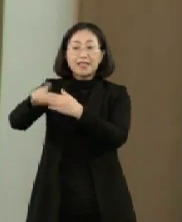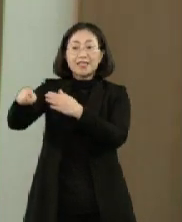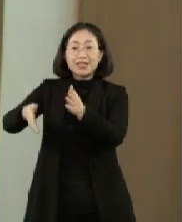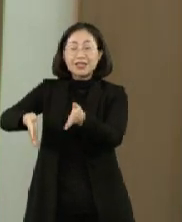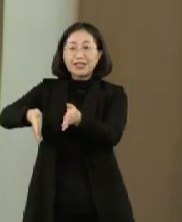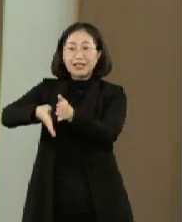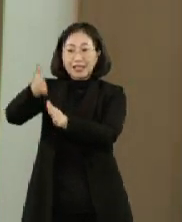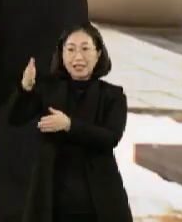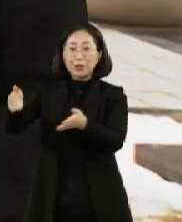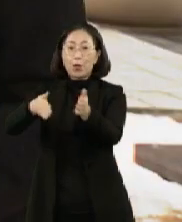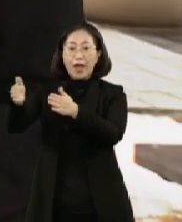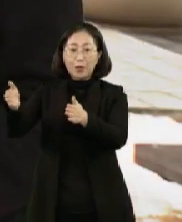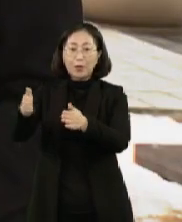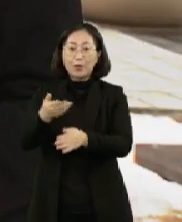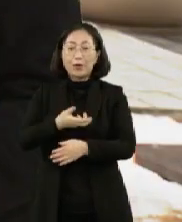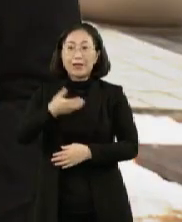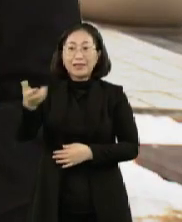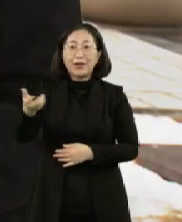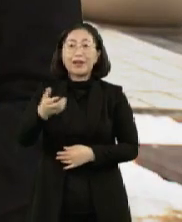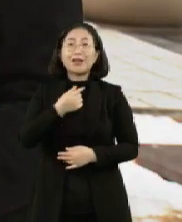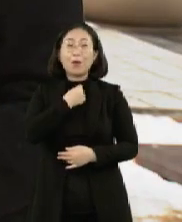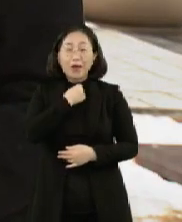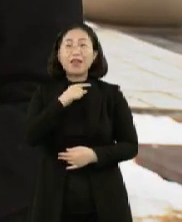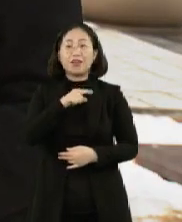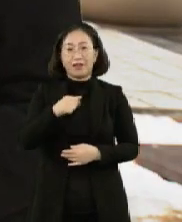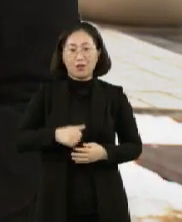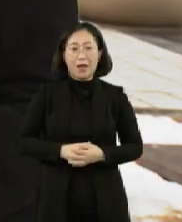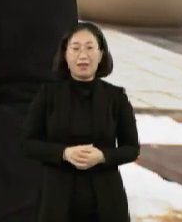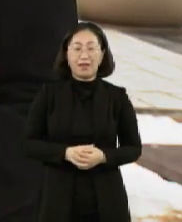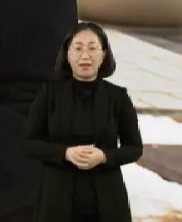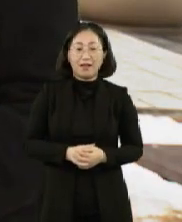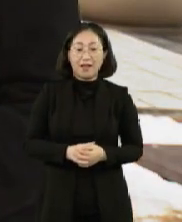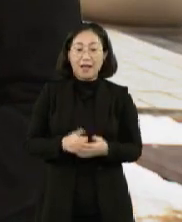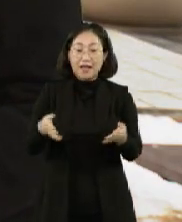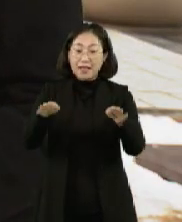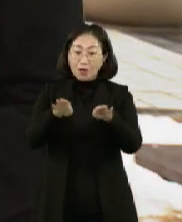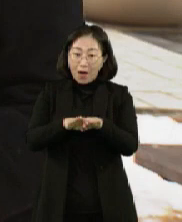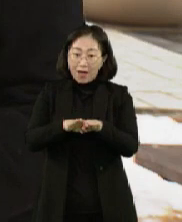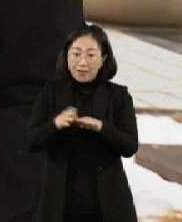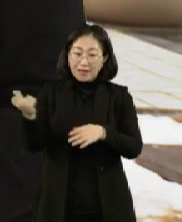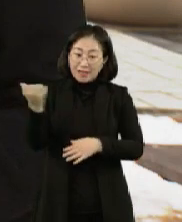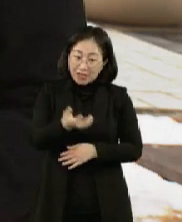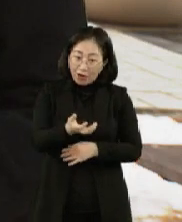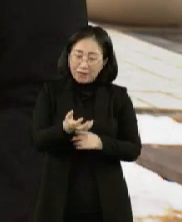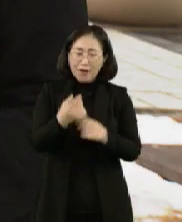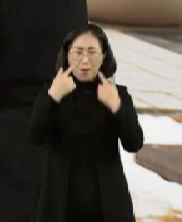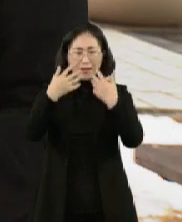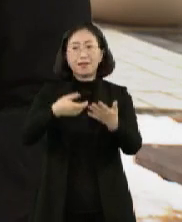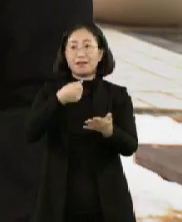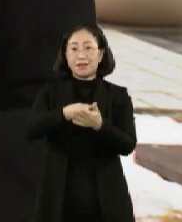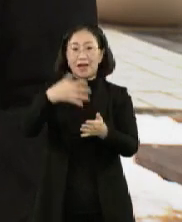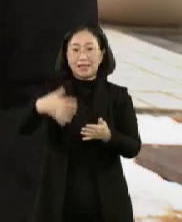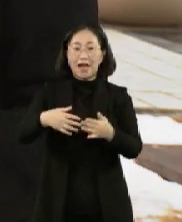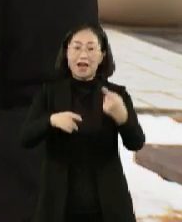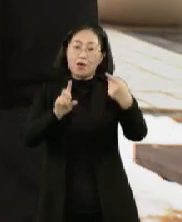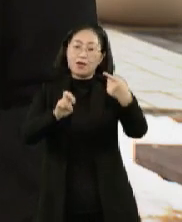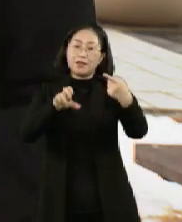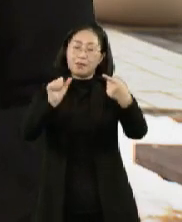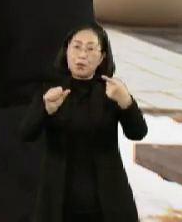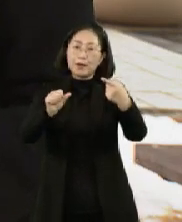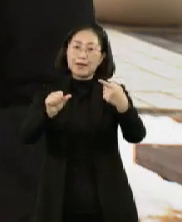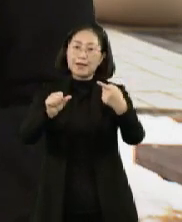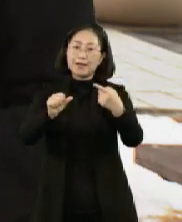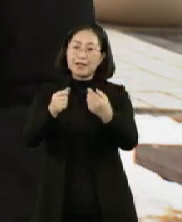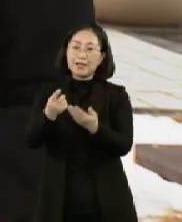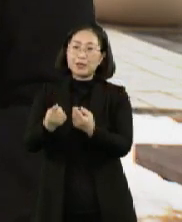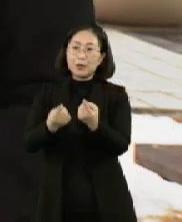요구하던 기관입니다. 다만 대전시는 현재 언급되고 있는 기관들의 이전은 확정된 것은 아니라며 오는 25일